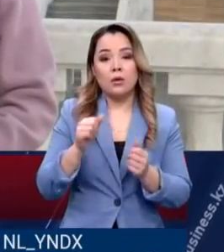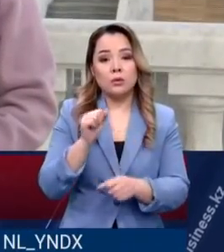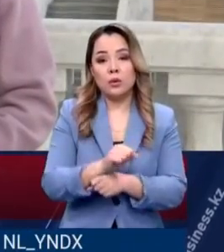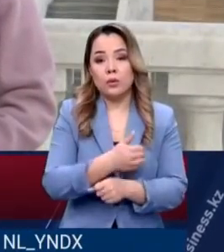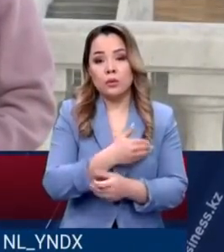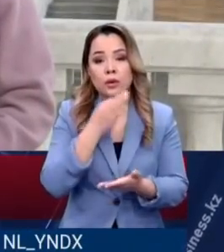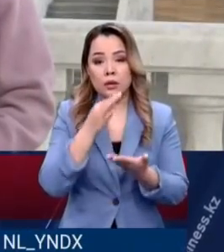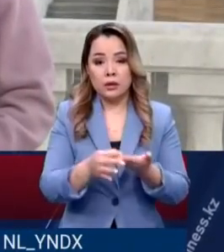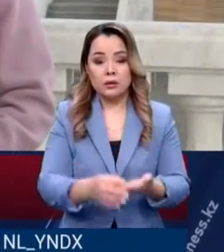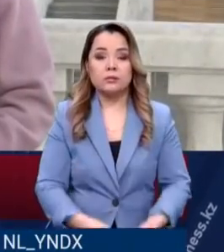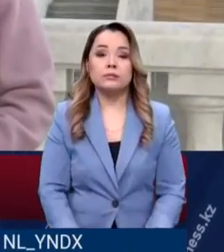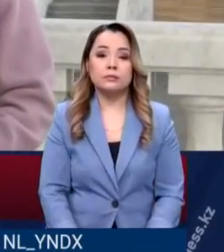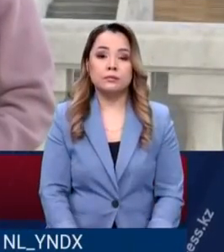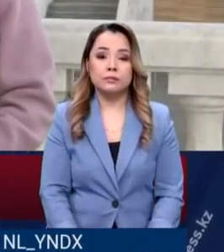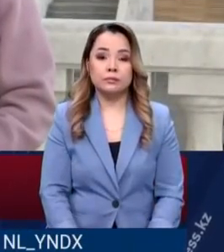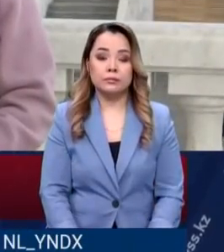құрықтамақ?